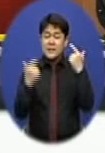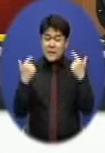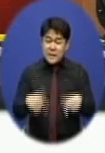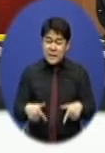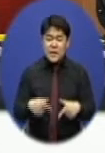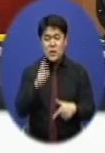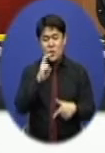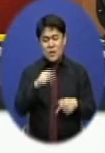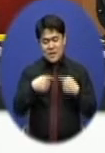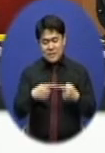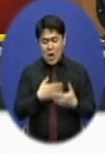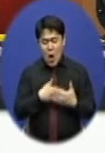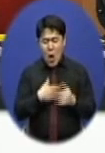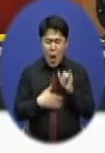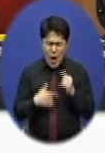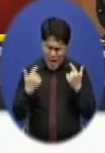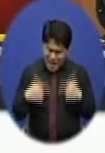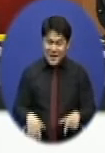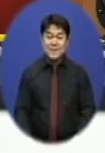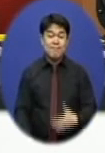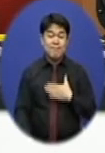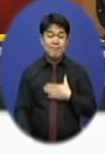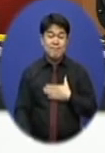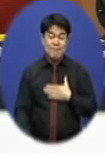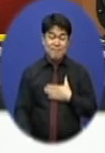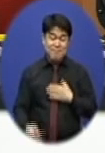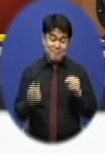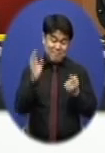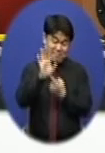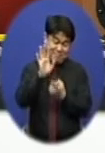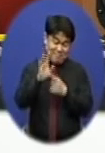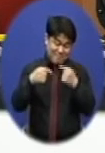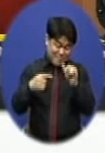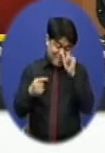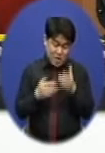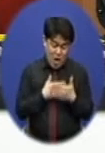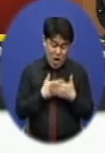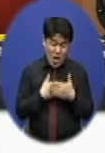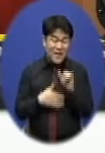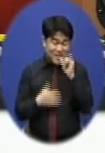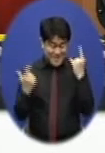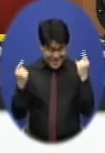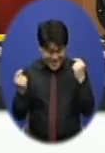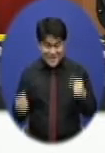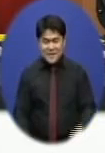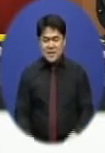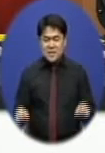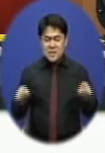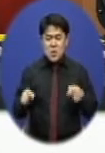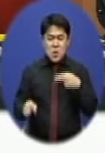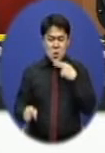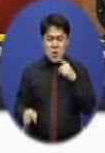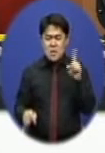해도 떨리네요. 아, 그래요. 그래요. 저희도 방송 매주 하지만 네. 떨리면서 이렇게 하고 있어요. 네. 네. 안